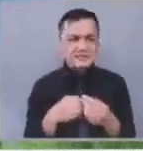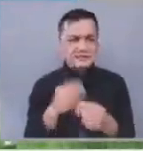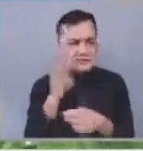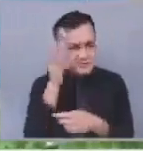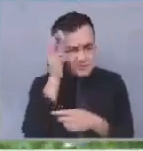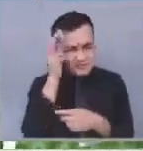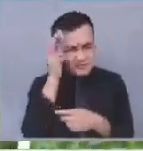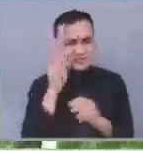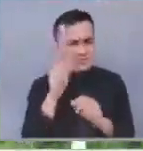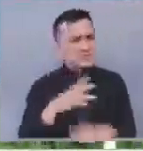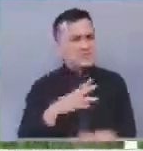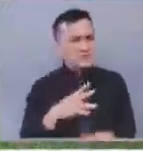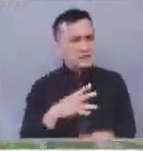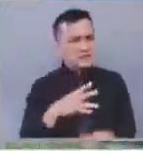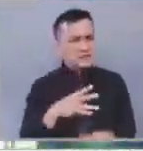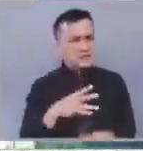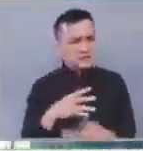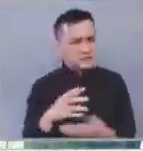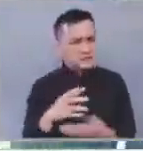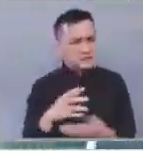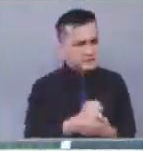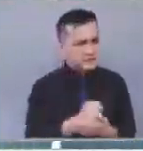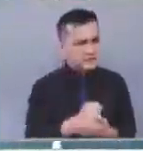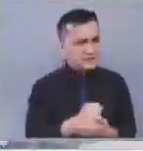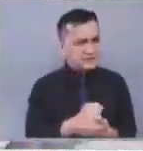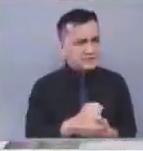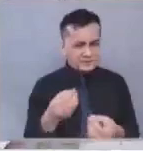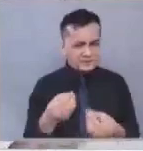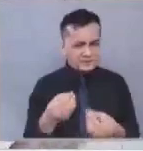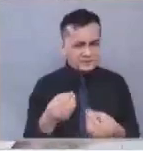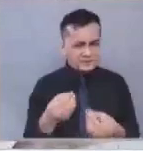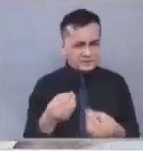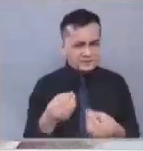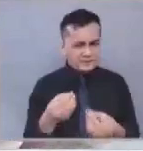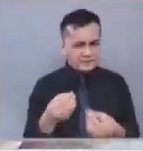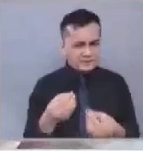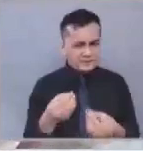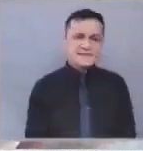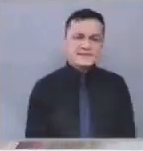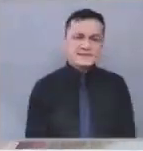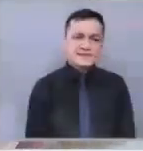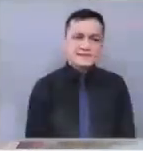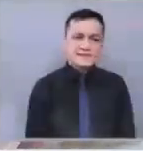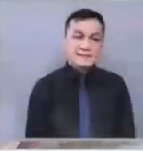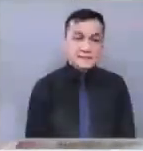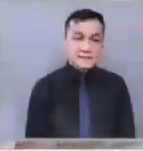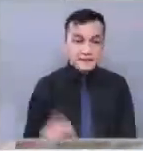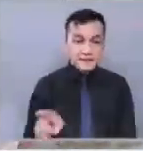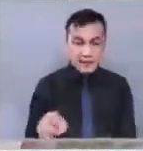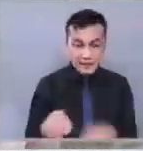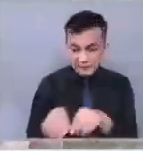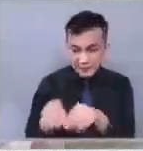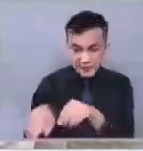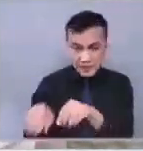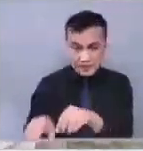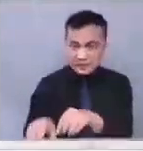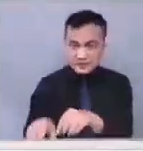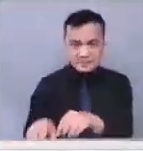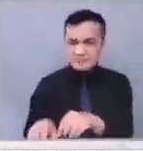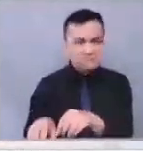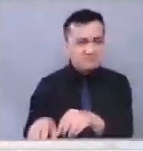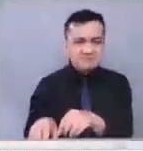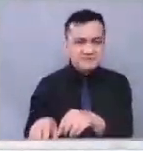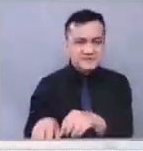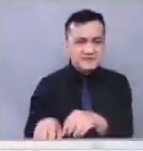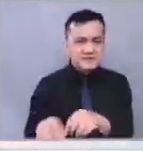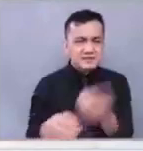least na ano na, napoprovide na. Dahil din sa kanyang mga pananim, ay hindi na niya kailangang magluto pa